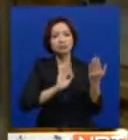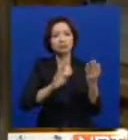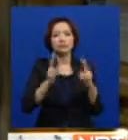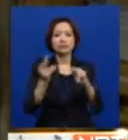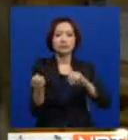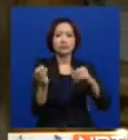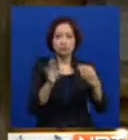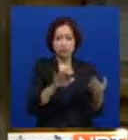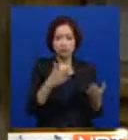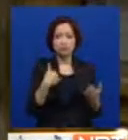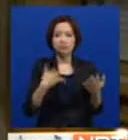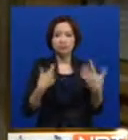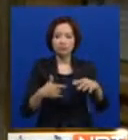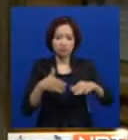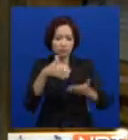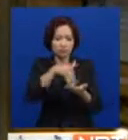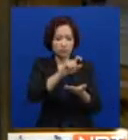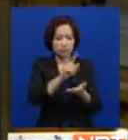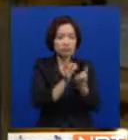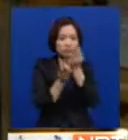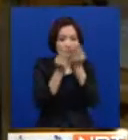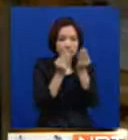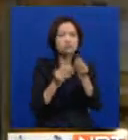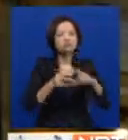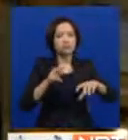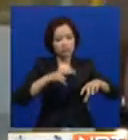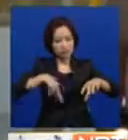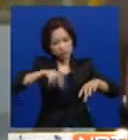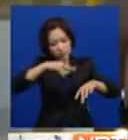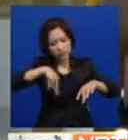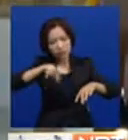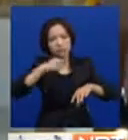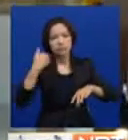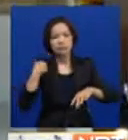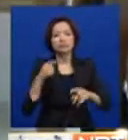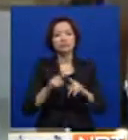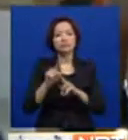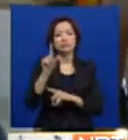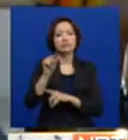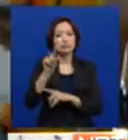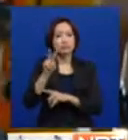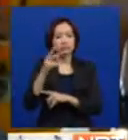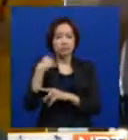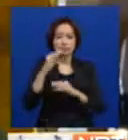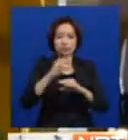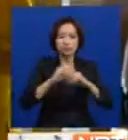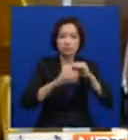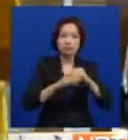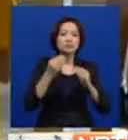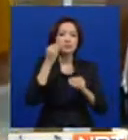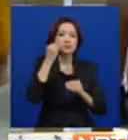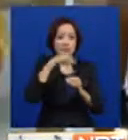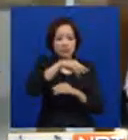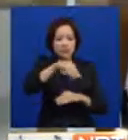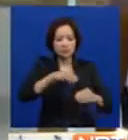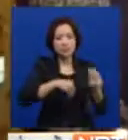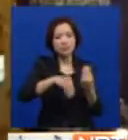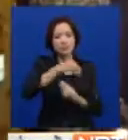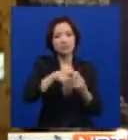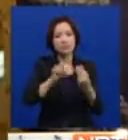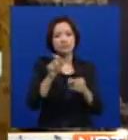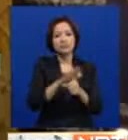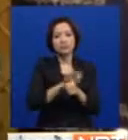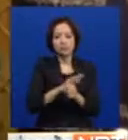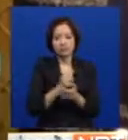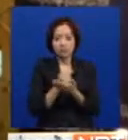ศูนย์การเรียนรู้เศรษฐกิจพอเพียงหน่วยพัฒนาการเคลื่อนที่ที่ 22โครงการหมู่บ้านเศรษฐกิจพอเพียงเพื่อช่วย